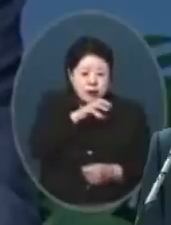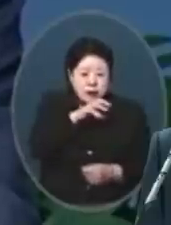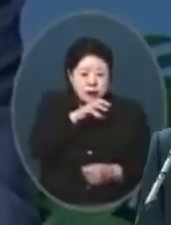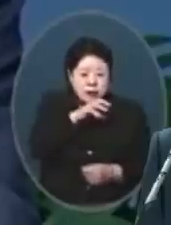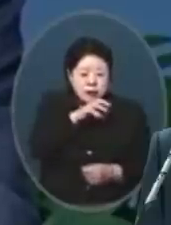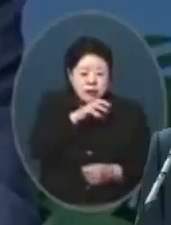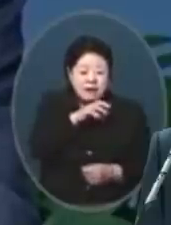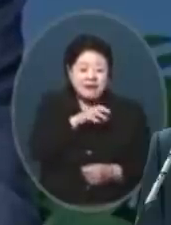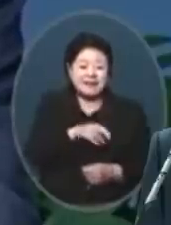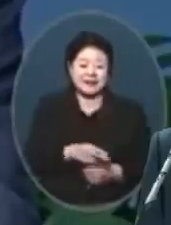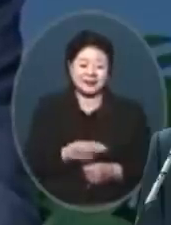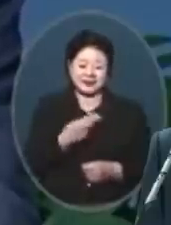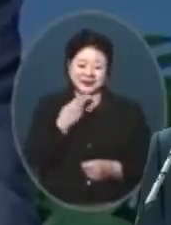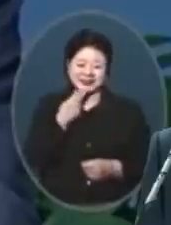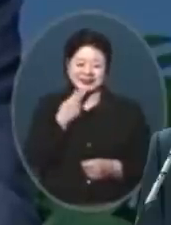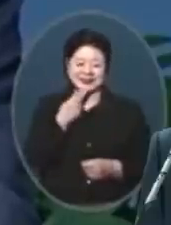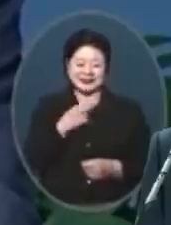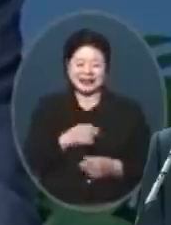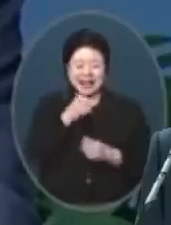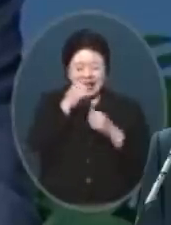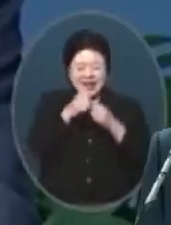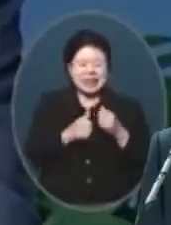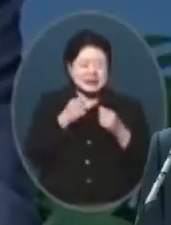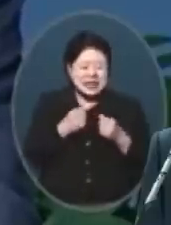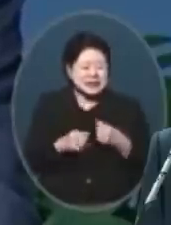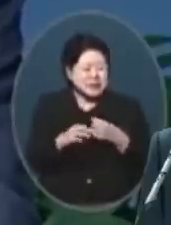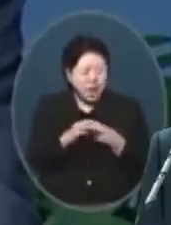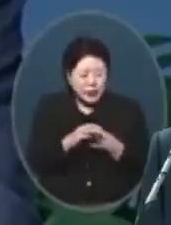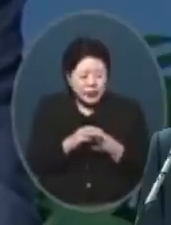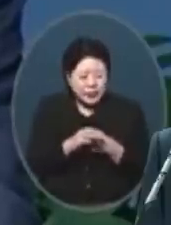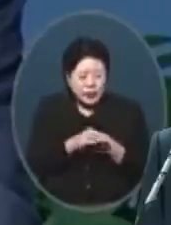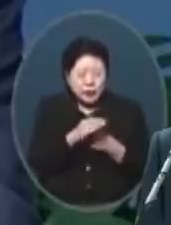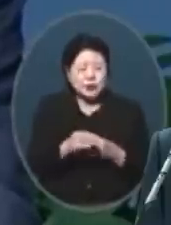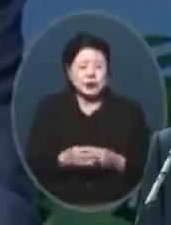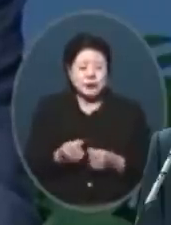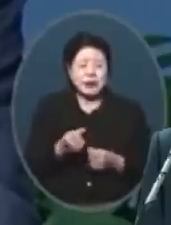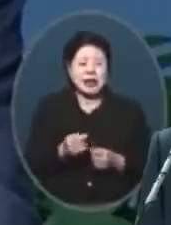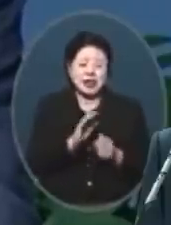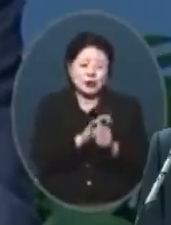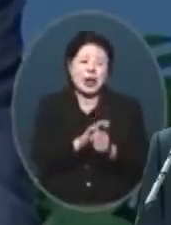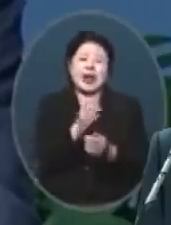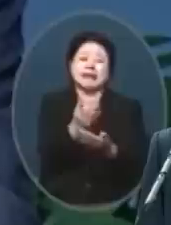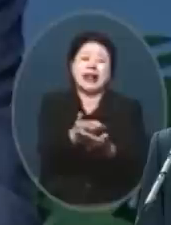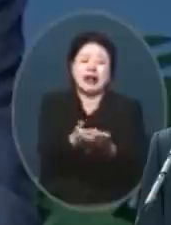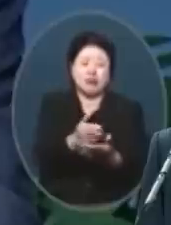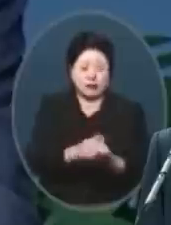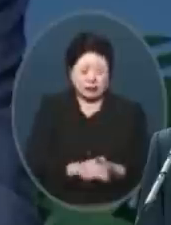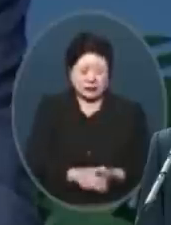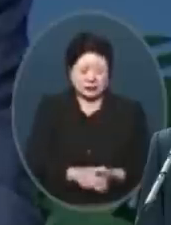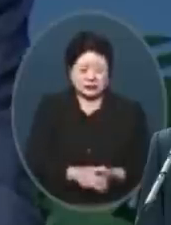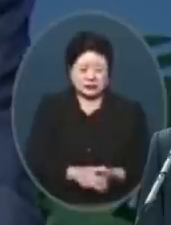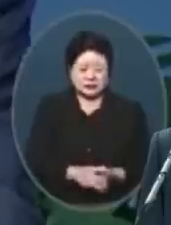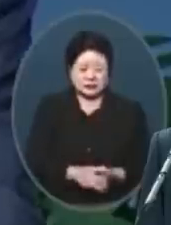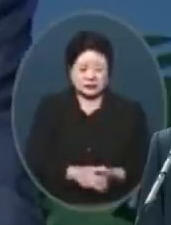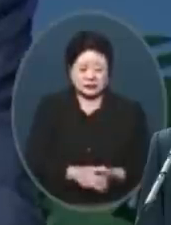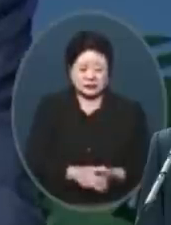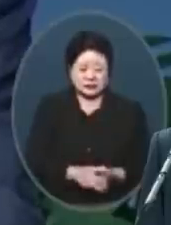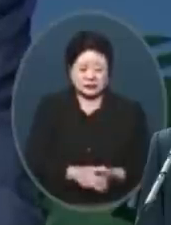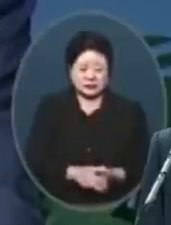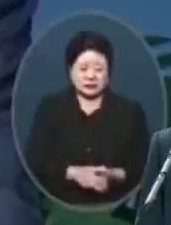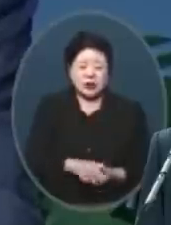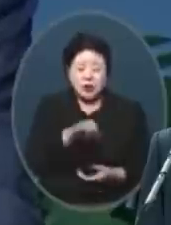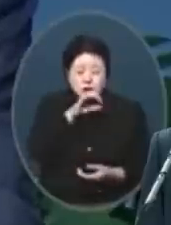하나님 계시면 우리를 빨리 돌아와 주시옵소서. 그런 원망을 할 것